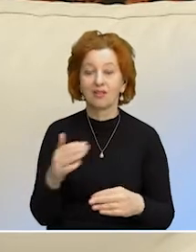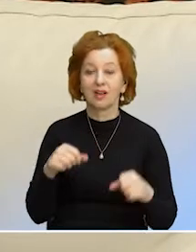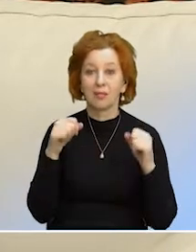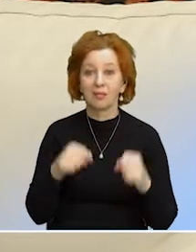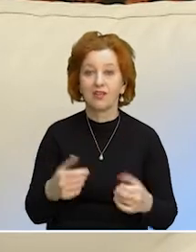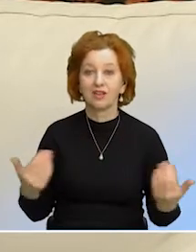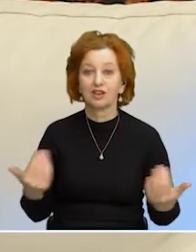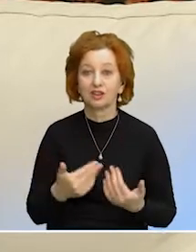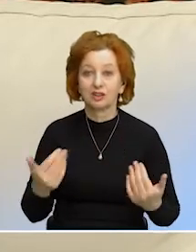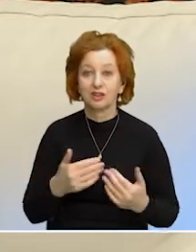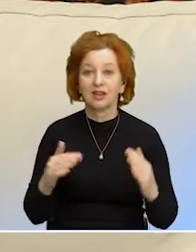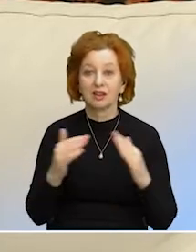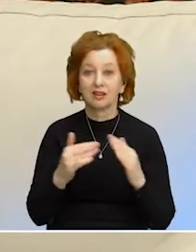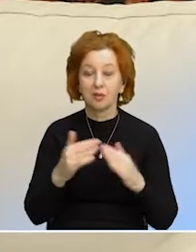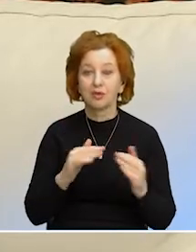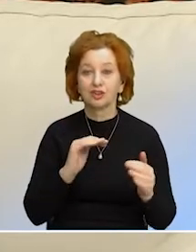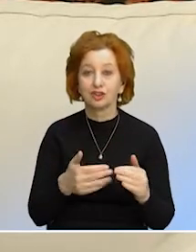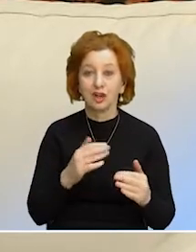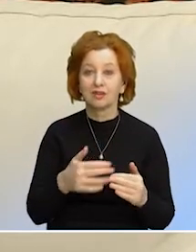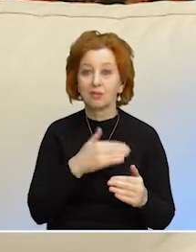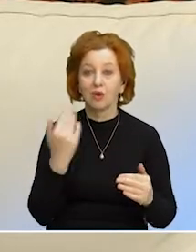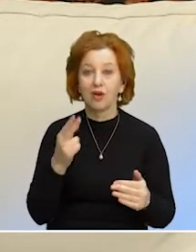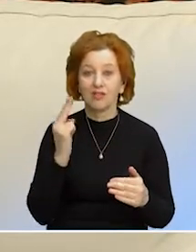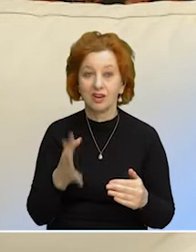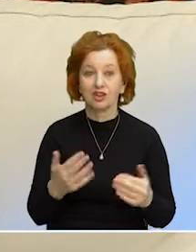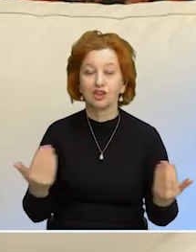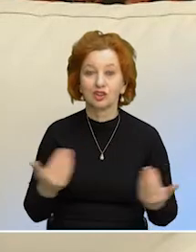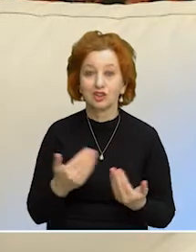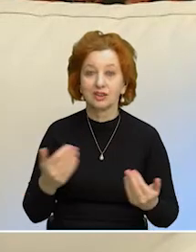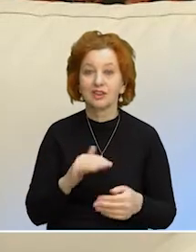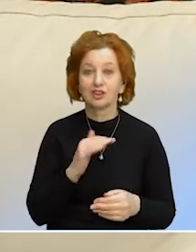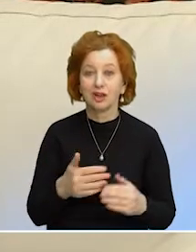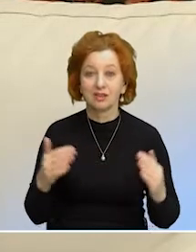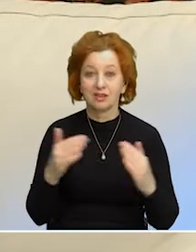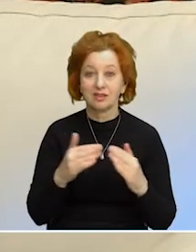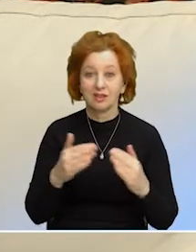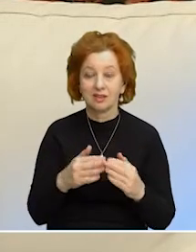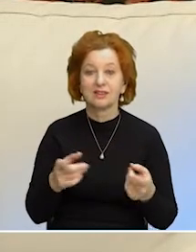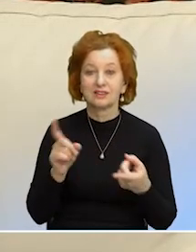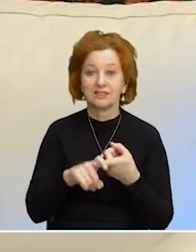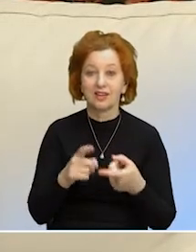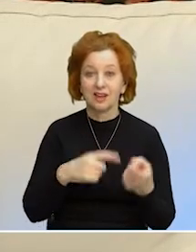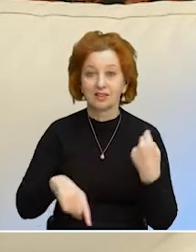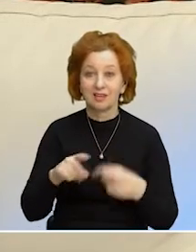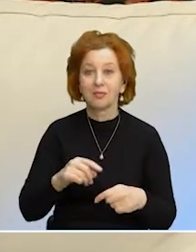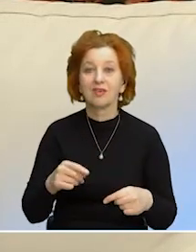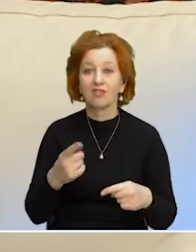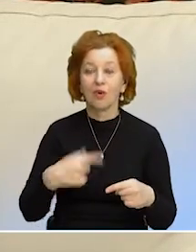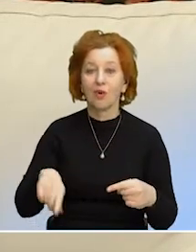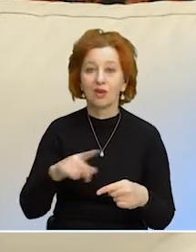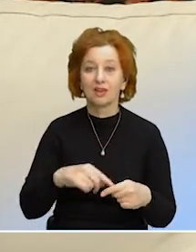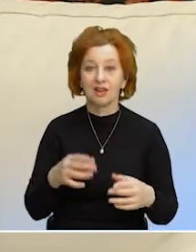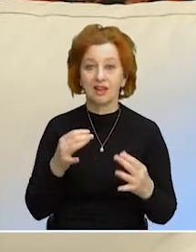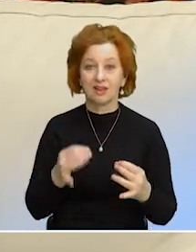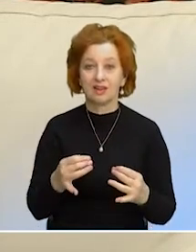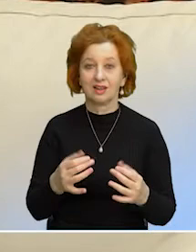жителей частного сектора жилых домов и многоквартирных, потому что жители частного сектора содержат свои дома